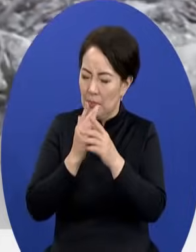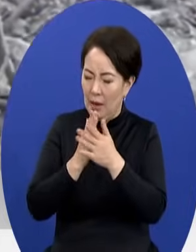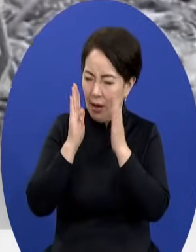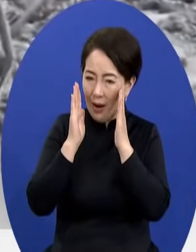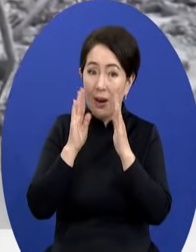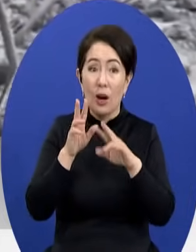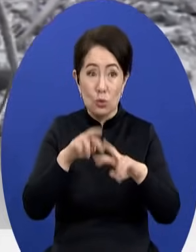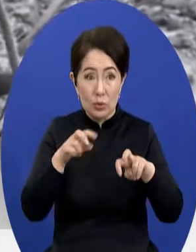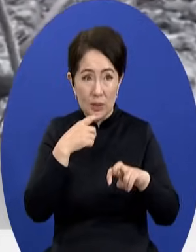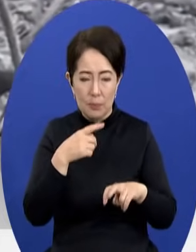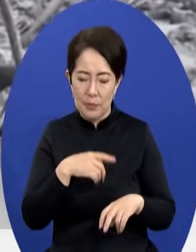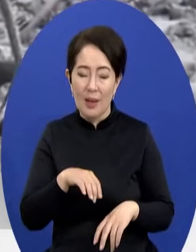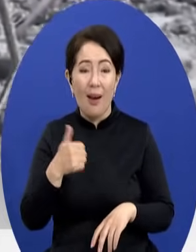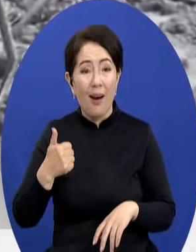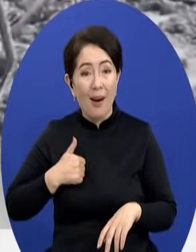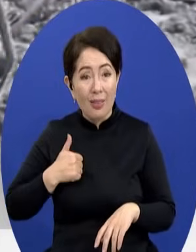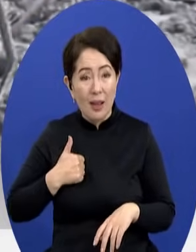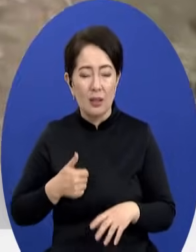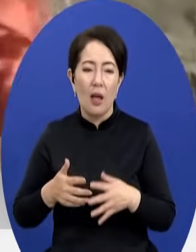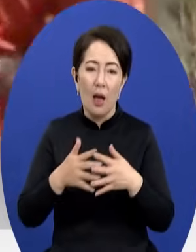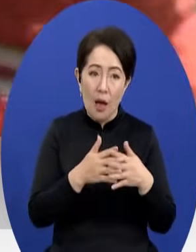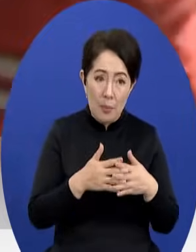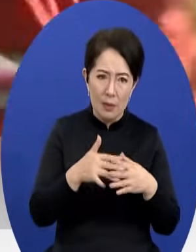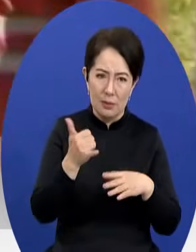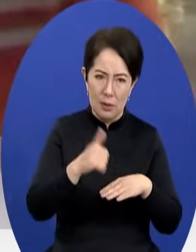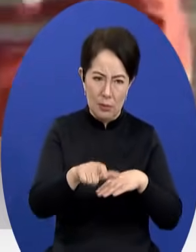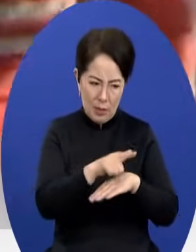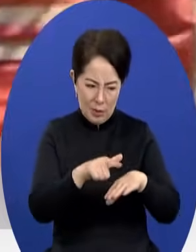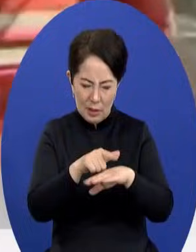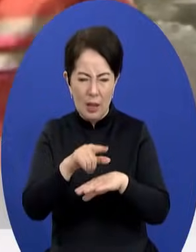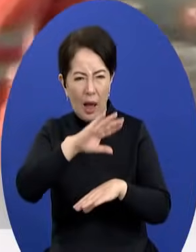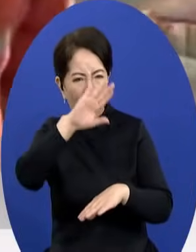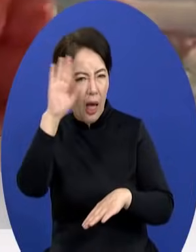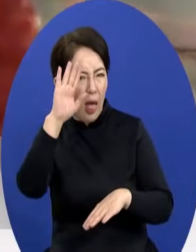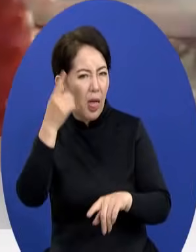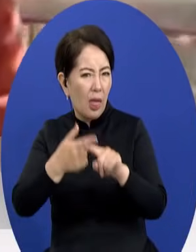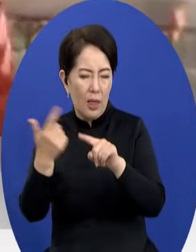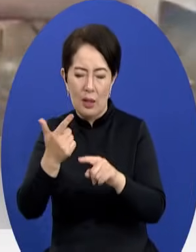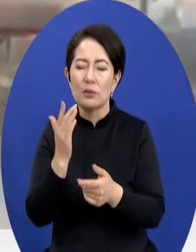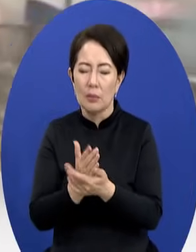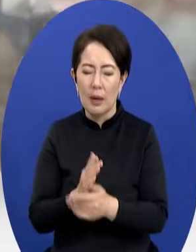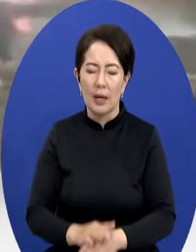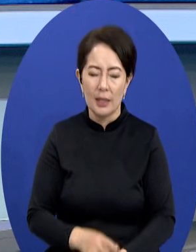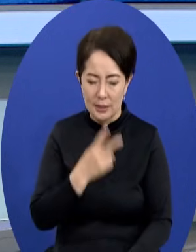маа. Сонирхолтой нь Канад, Америк нэгдсэн улсын зарим бүс нутагт мөн л хэд халалт ажиглагдж байна.